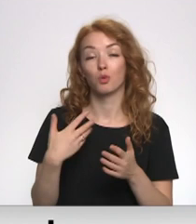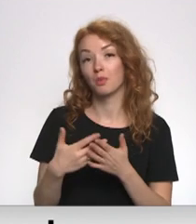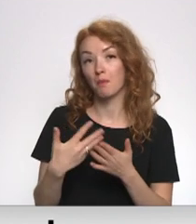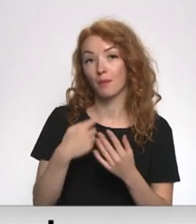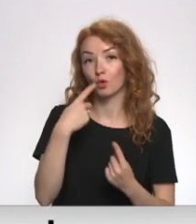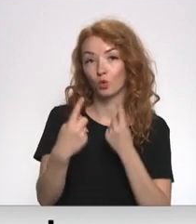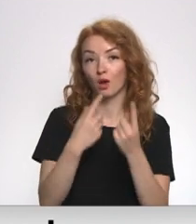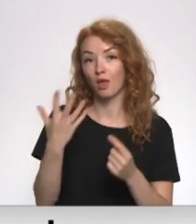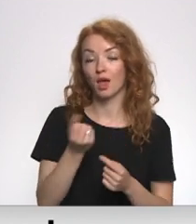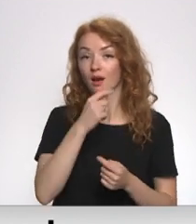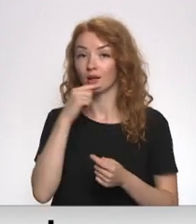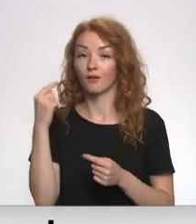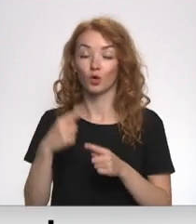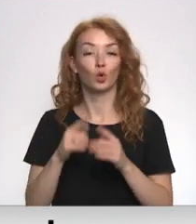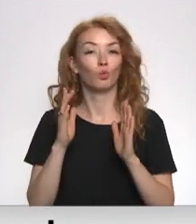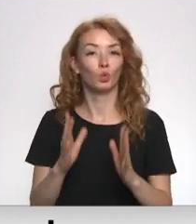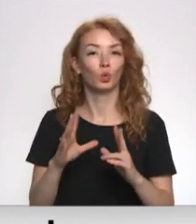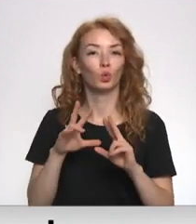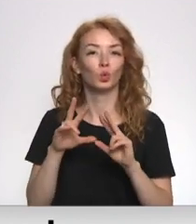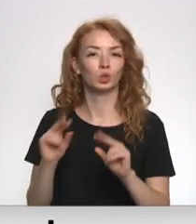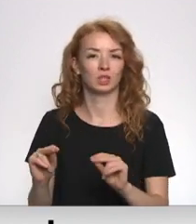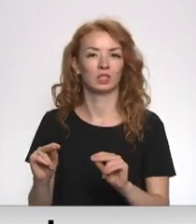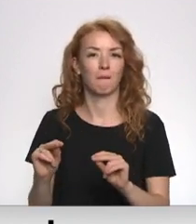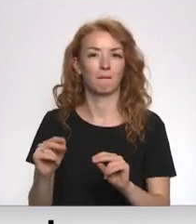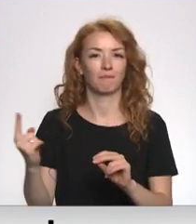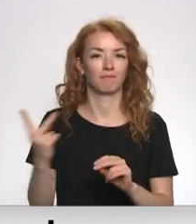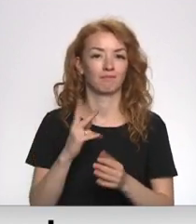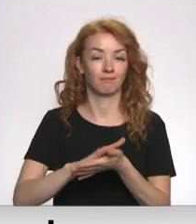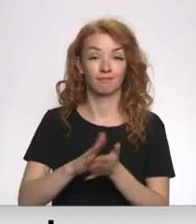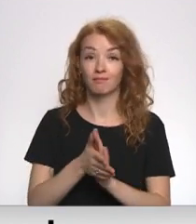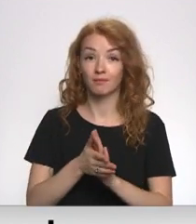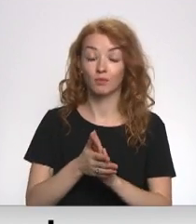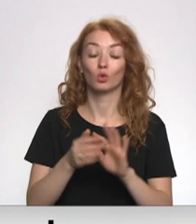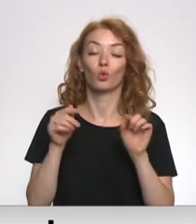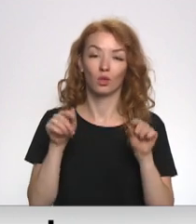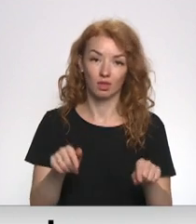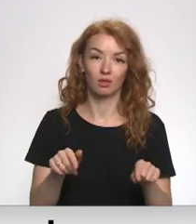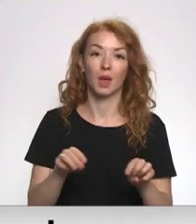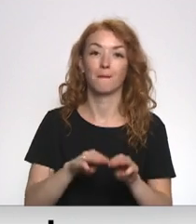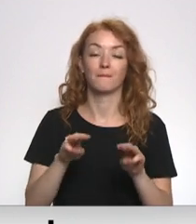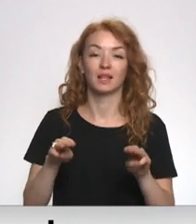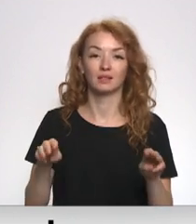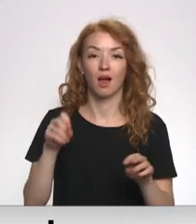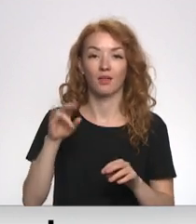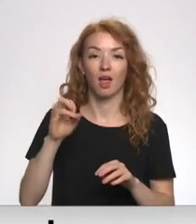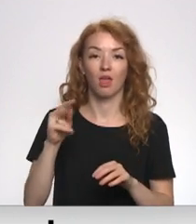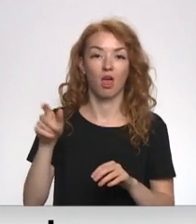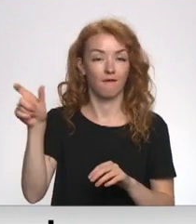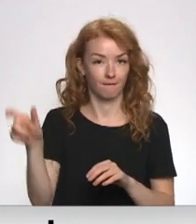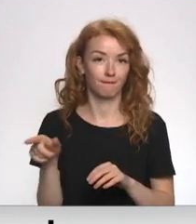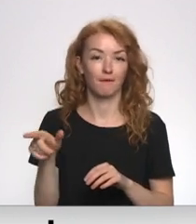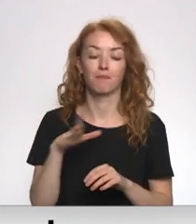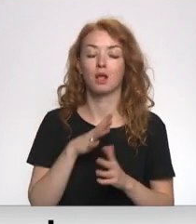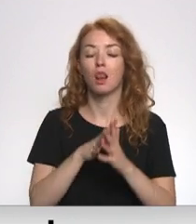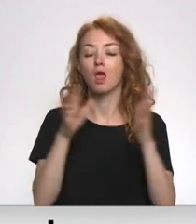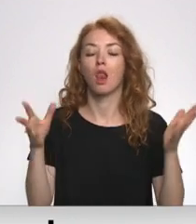runāt ar Krieviju un būt ļoti uzticams, lai panāktu vienošanos. Un te ministrs Andrejevs spēlēja kritiski svarīgu